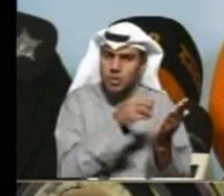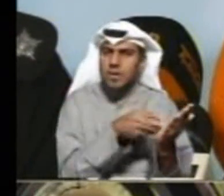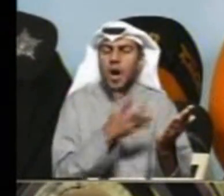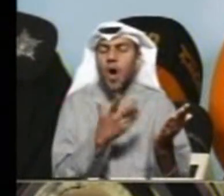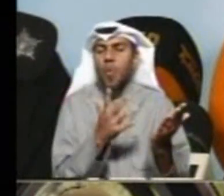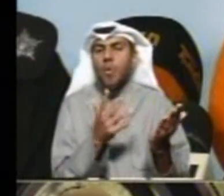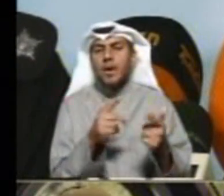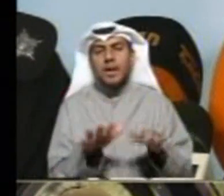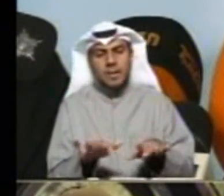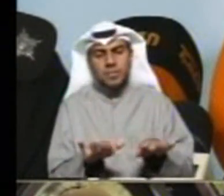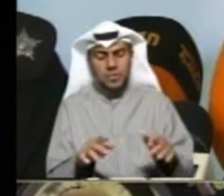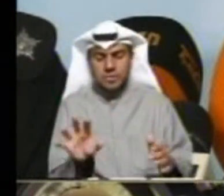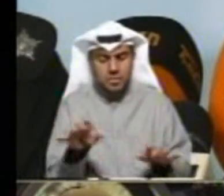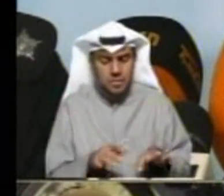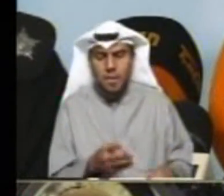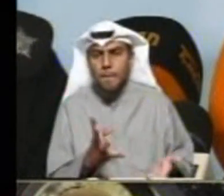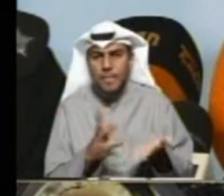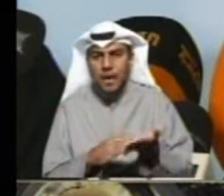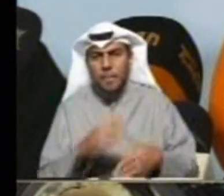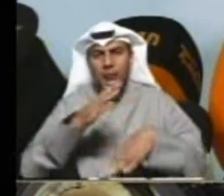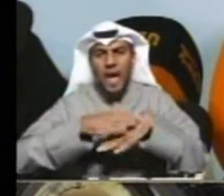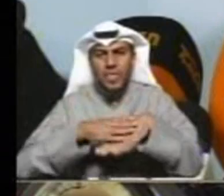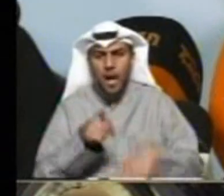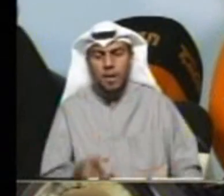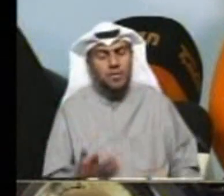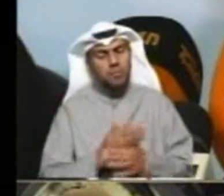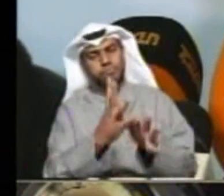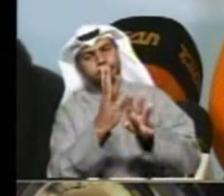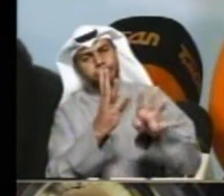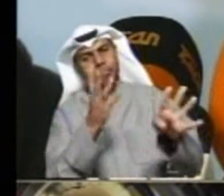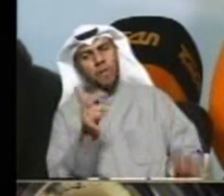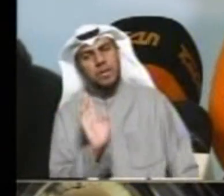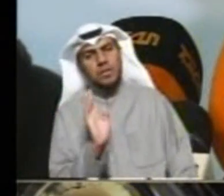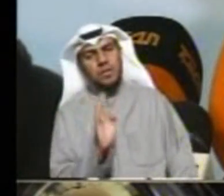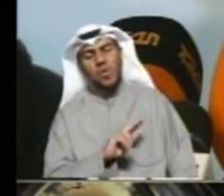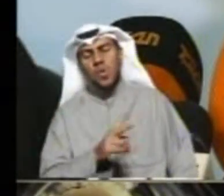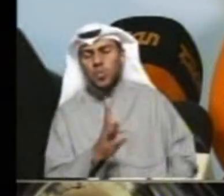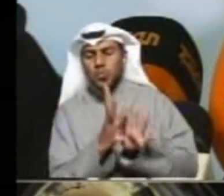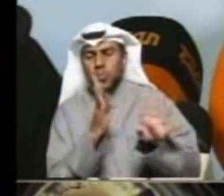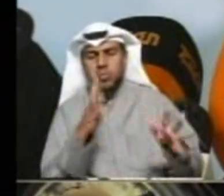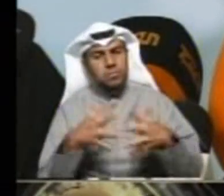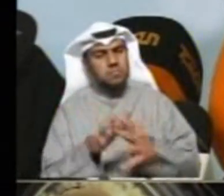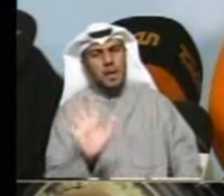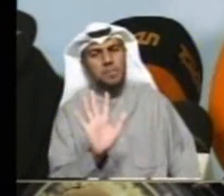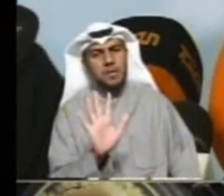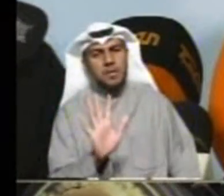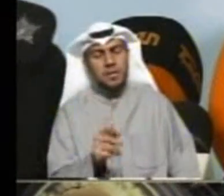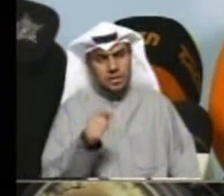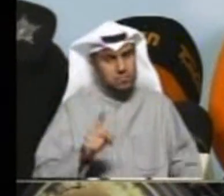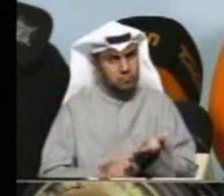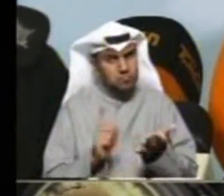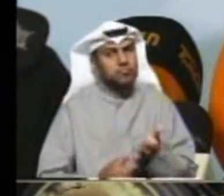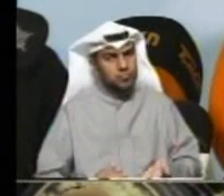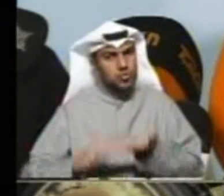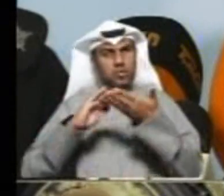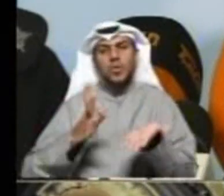من الوقت، وما ينتج عنهم ملاحظه طوابير المراجعين في بعض الادارات، ومن ثم فإن اعتماد البطاقة المدنية عوضا